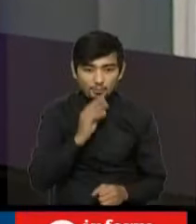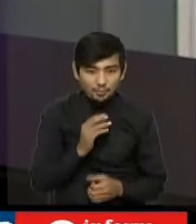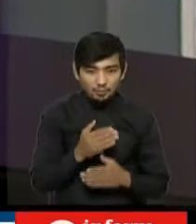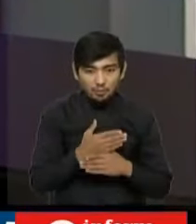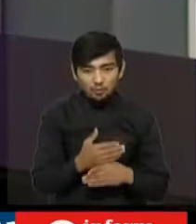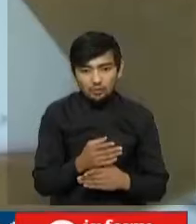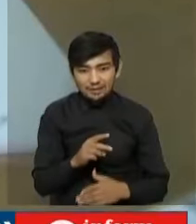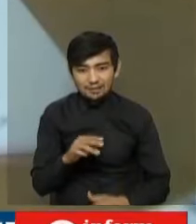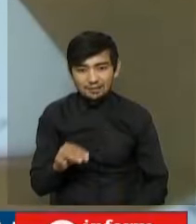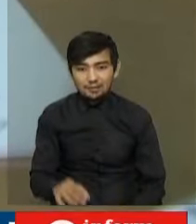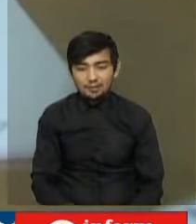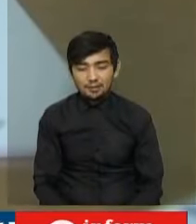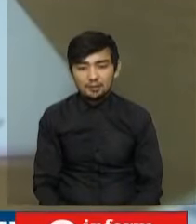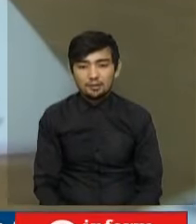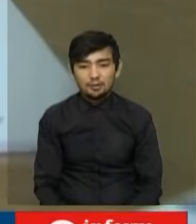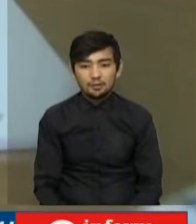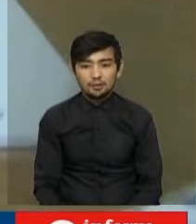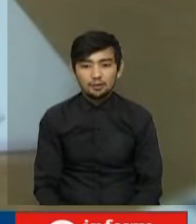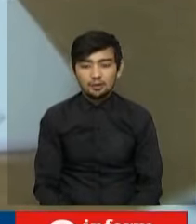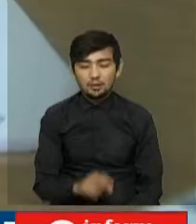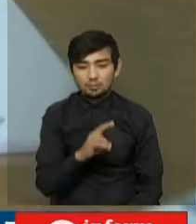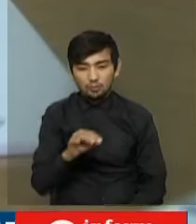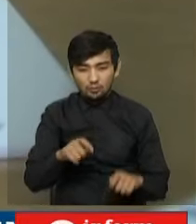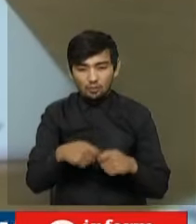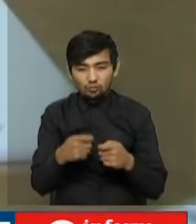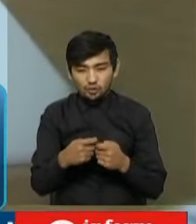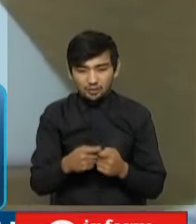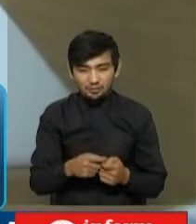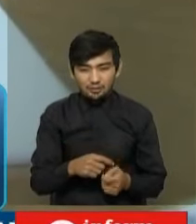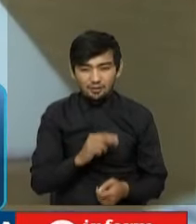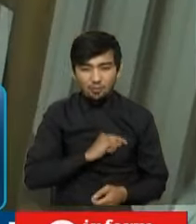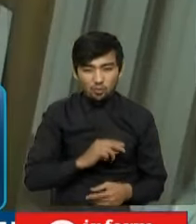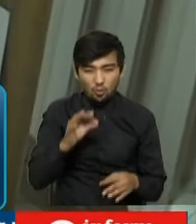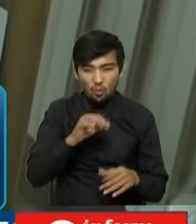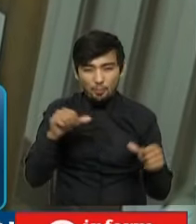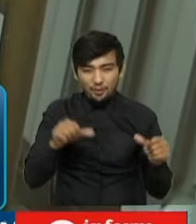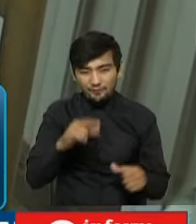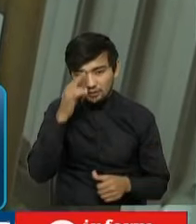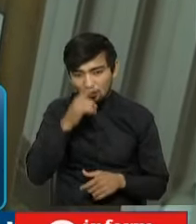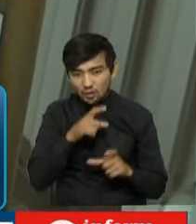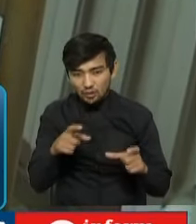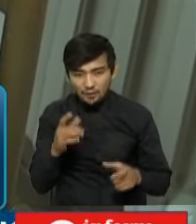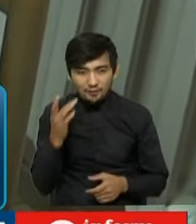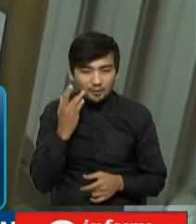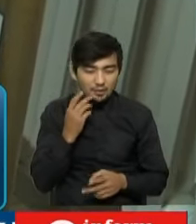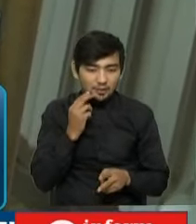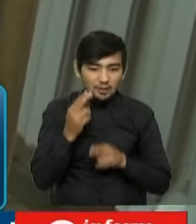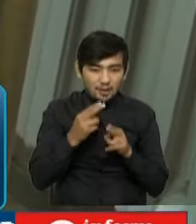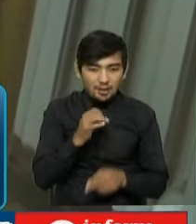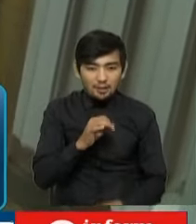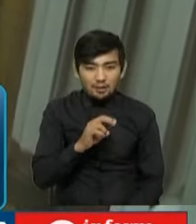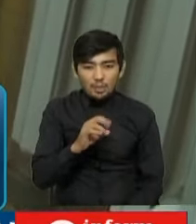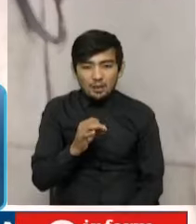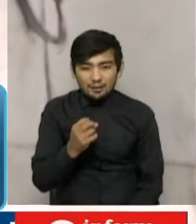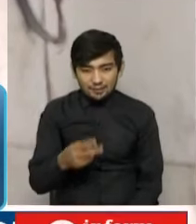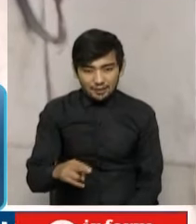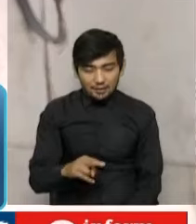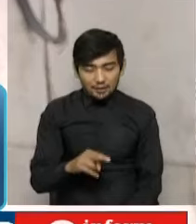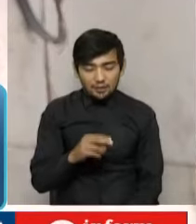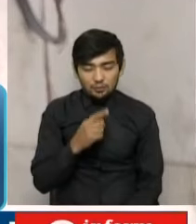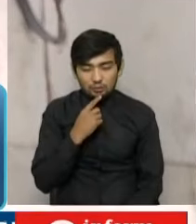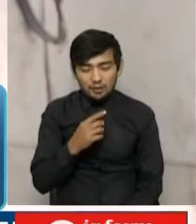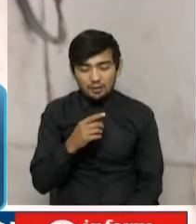Батюшкина. По поводу нарушений трудовых прав казахстанцам, как и прежде, следует обращаться в инспекции труда на местах. Но теперь